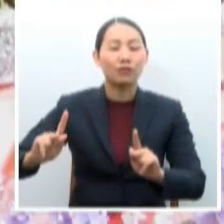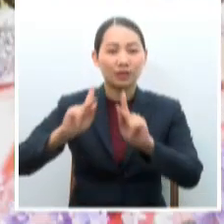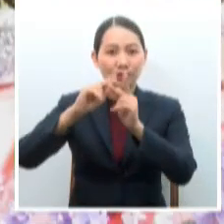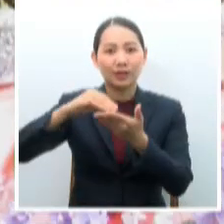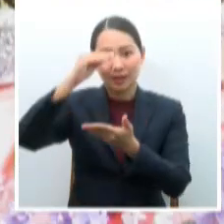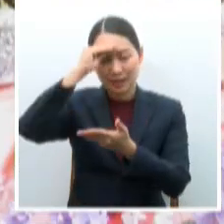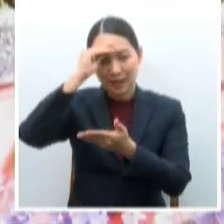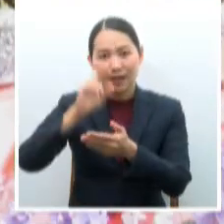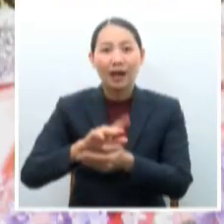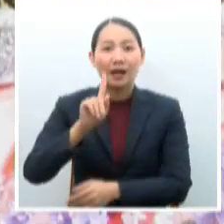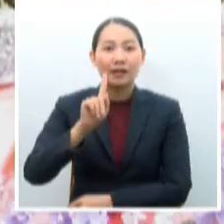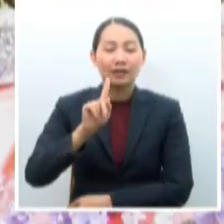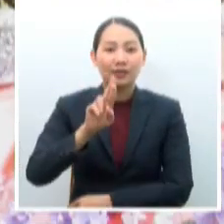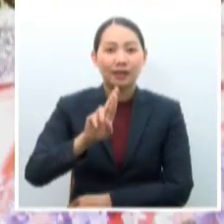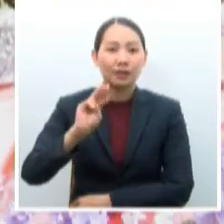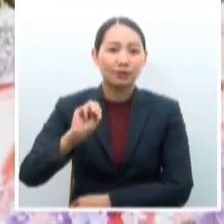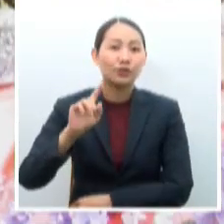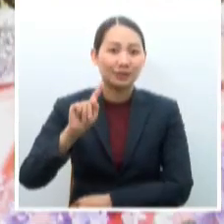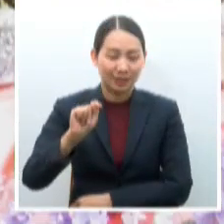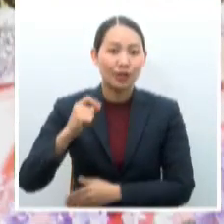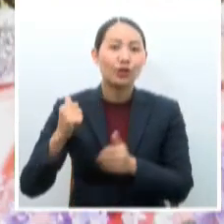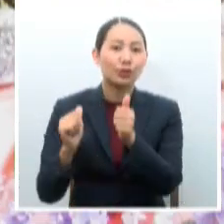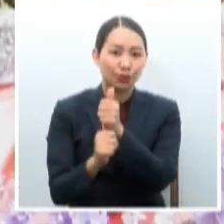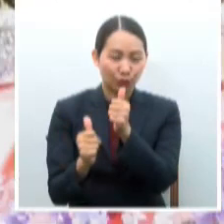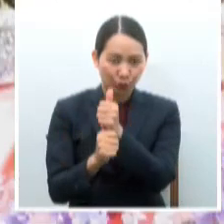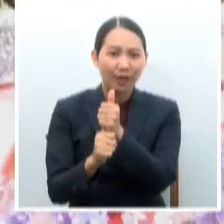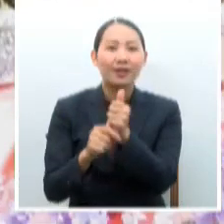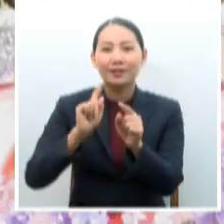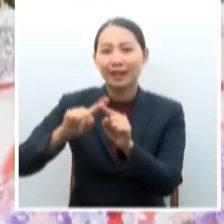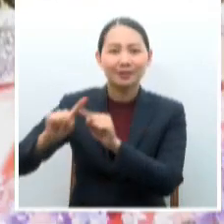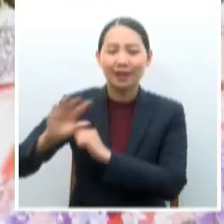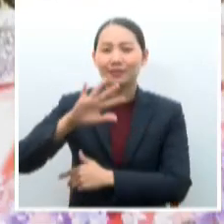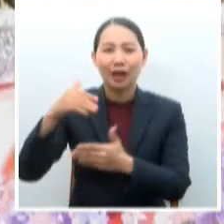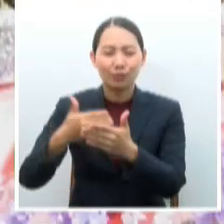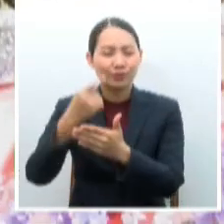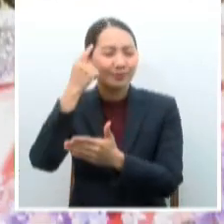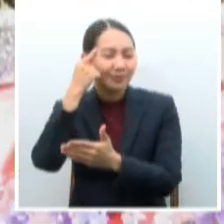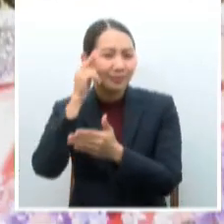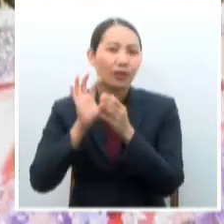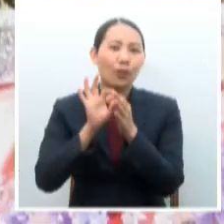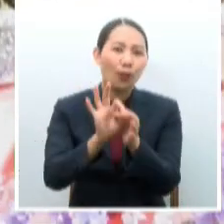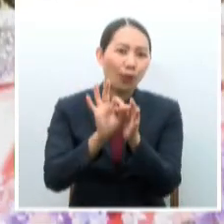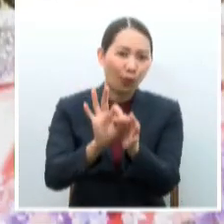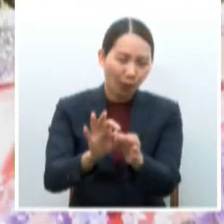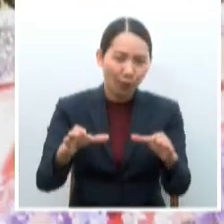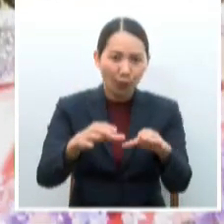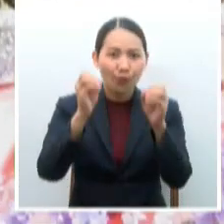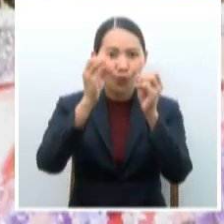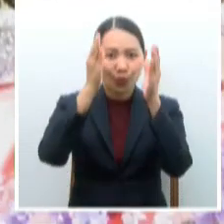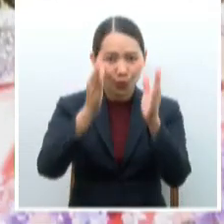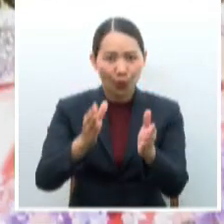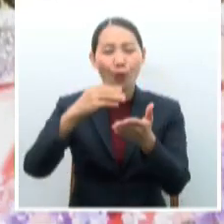ทรวงศึกษาธิการท่านสุรศักดิ์พันเจริญวรกุลนะครับมีความห่วงใยข้าราชการครูบุคลากรทางการศึกษาและ